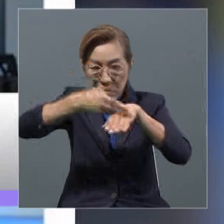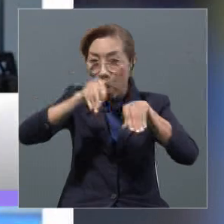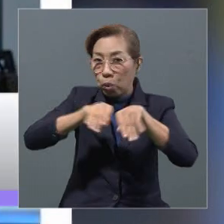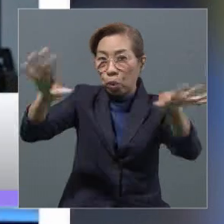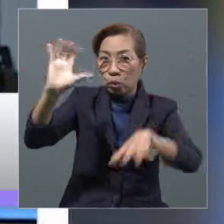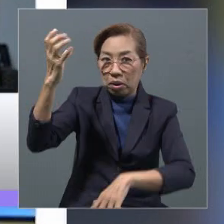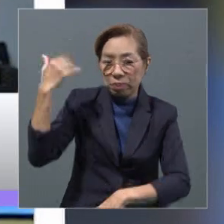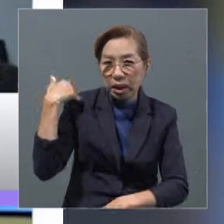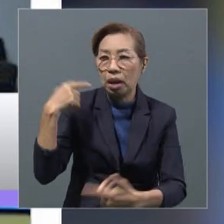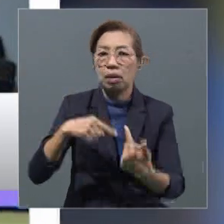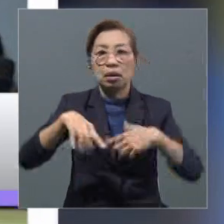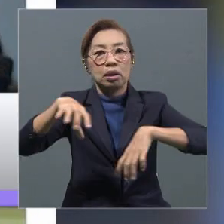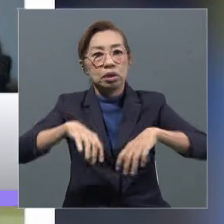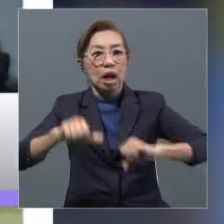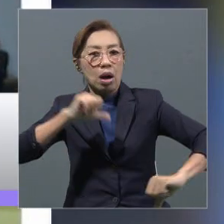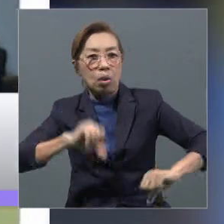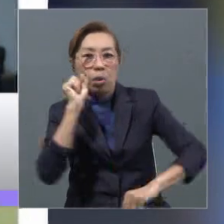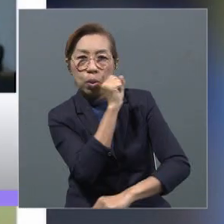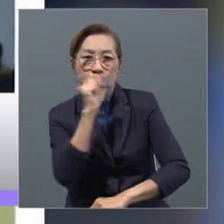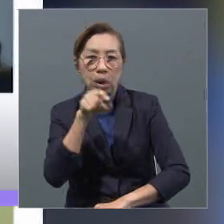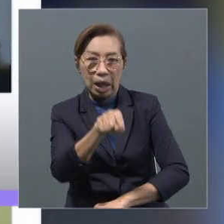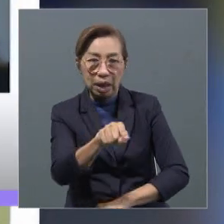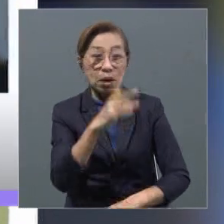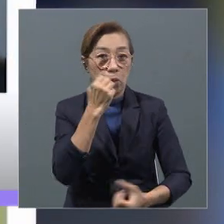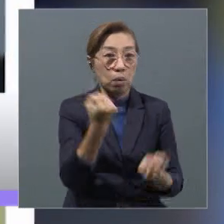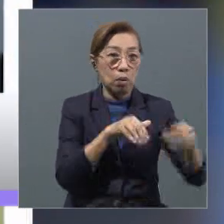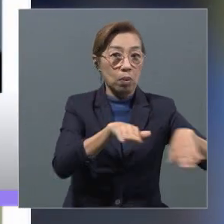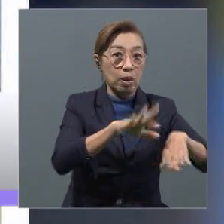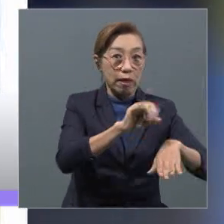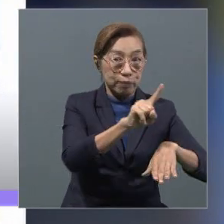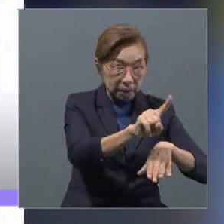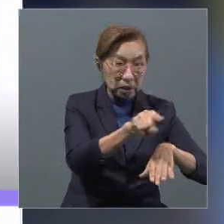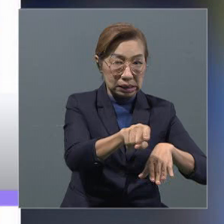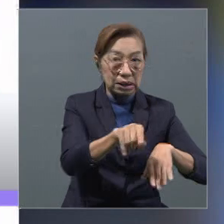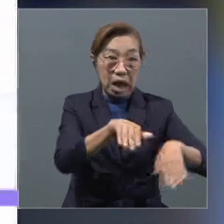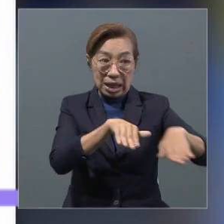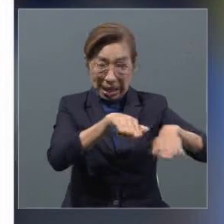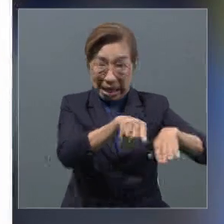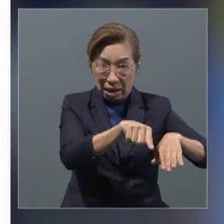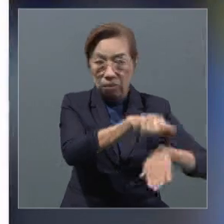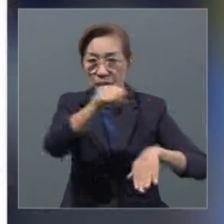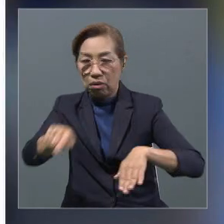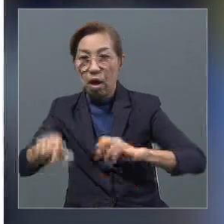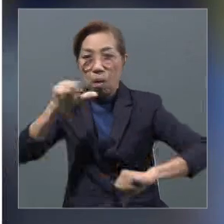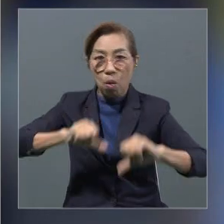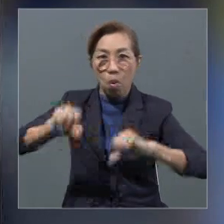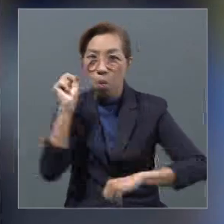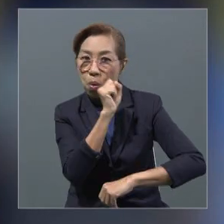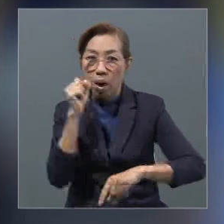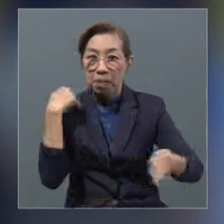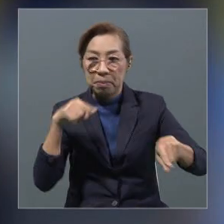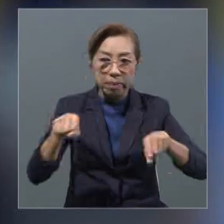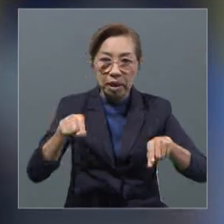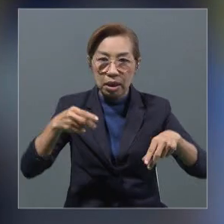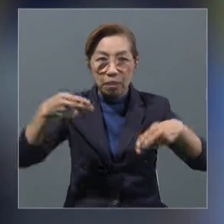กาลดนตรีต่างๆมาจัดต่อเนื่องกับการแข่งขันซึ่งก็จะช่วยดึงเม็ดเงินมหาศาลเข้าประเทศค่ะและภา